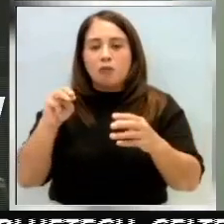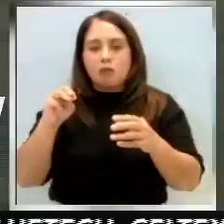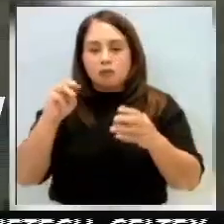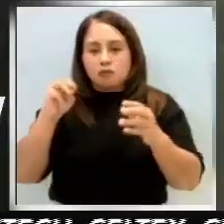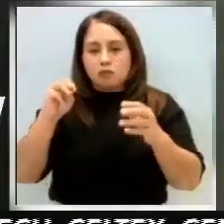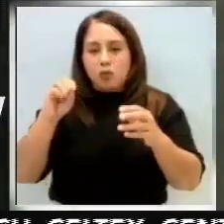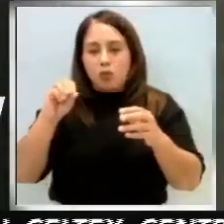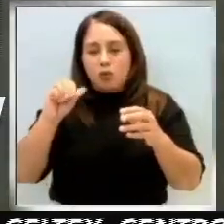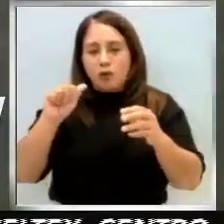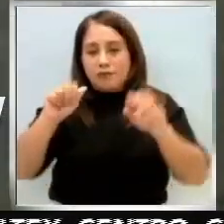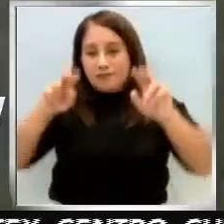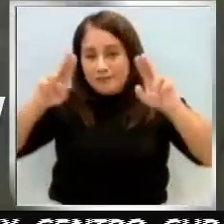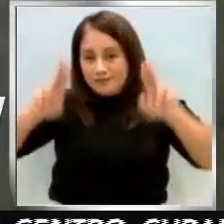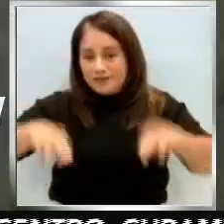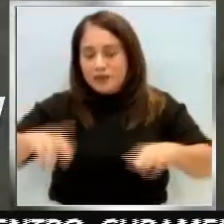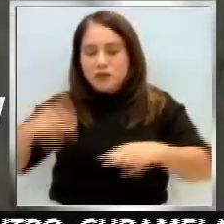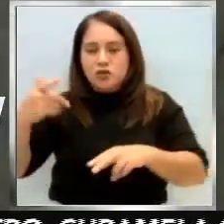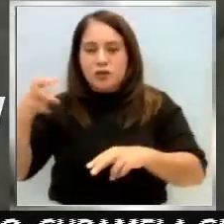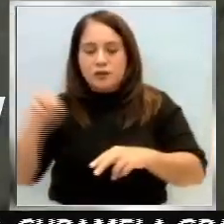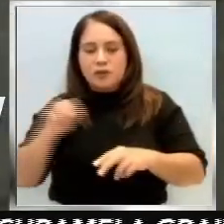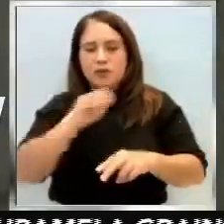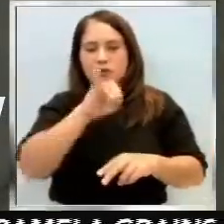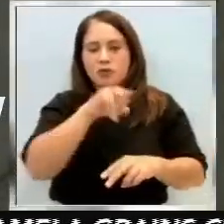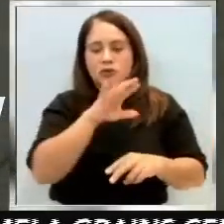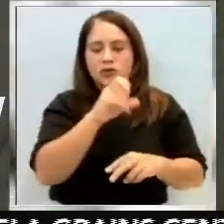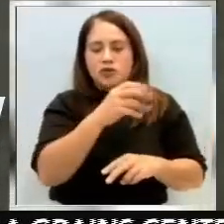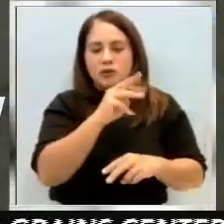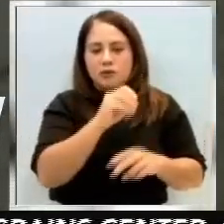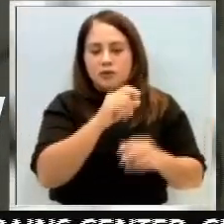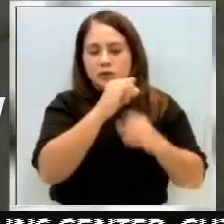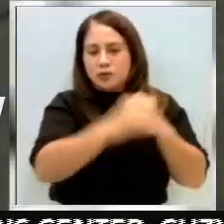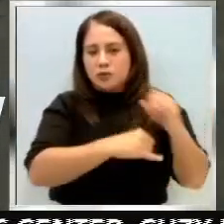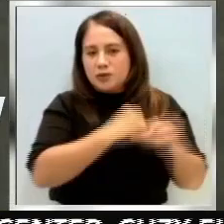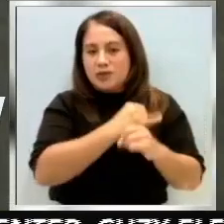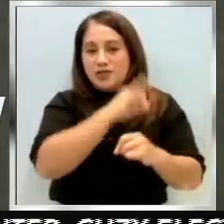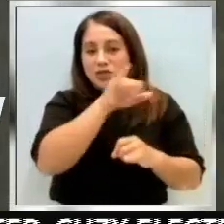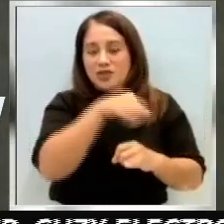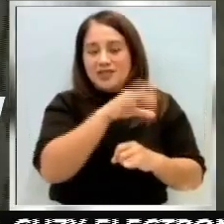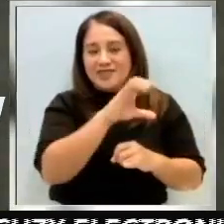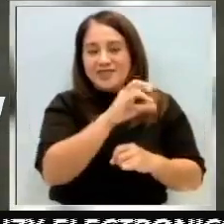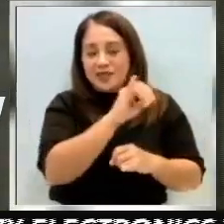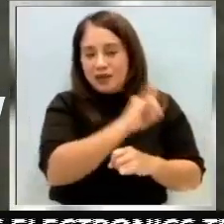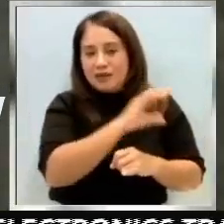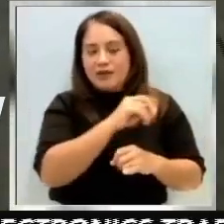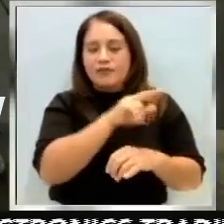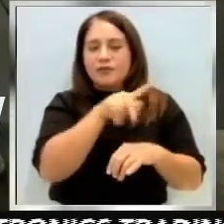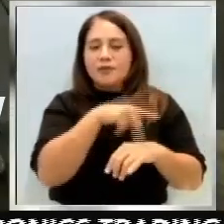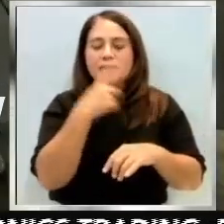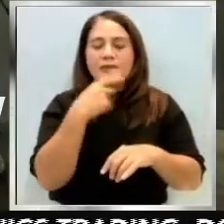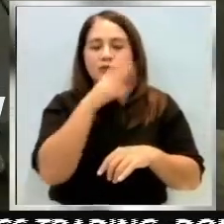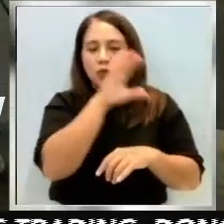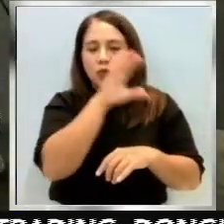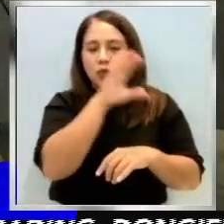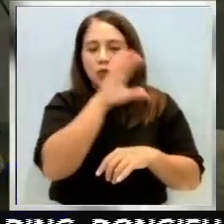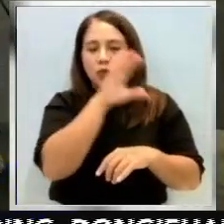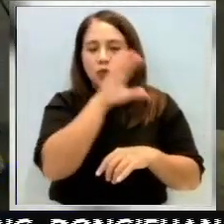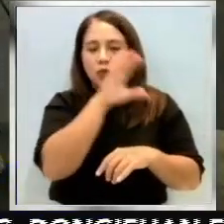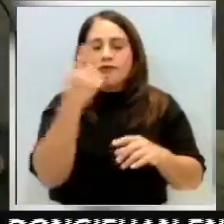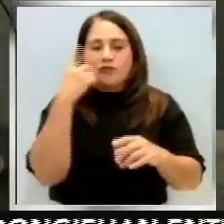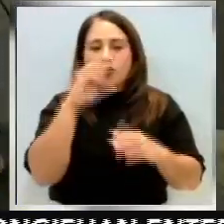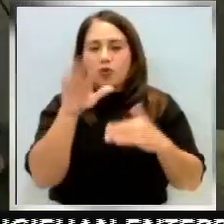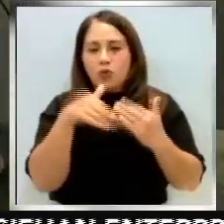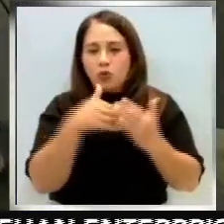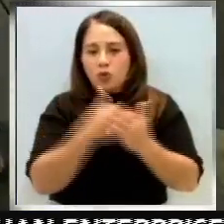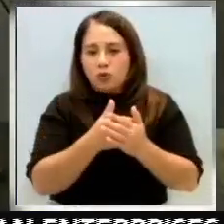Foundation, Junior Chamber International o JCI at Philippine Red Cross ng One for All Nationwide